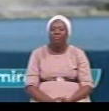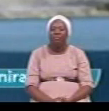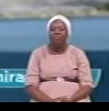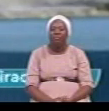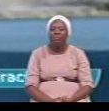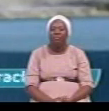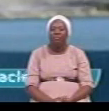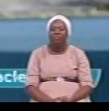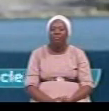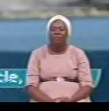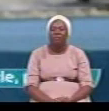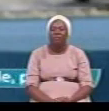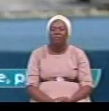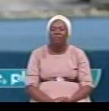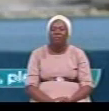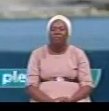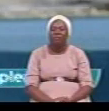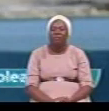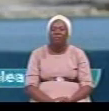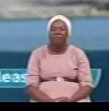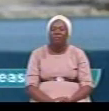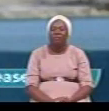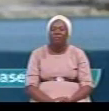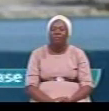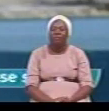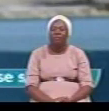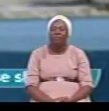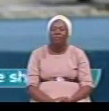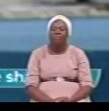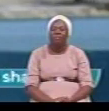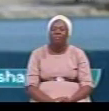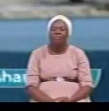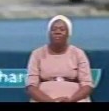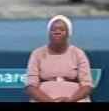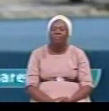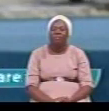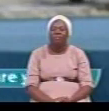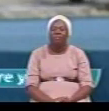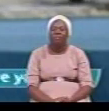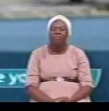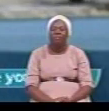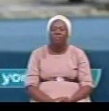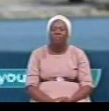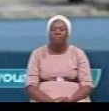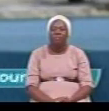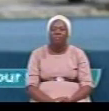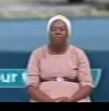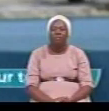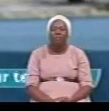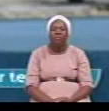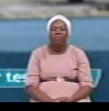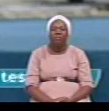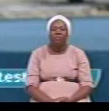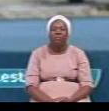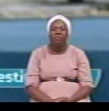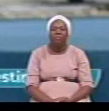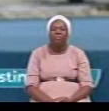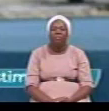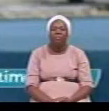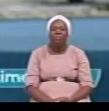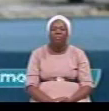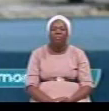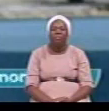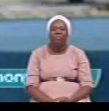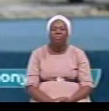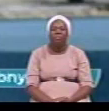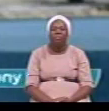kaya oto ntora. Kuina shindagari kumwa kwanza. Kulo ndajita sohe gari kumwa chikwanza wangu. So ndaga bolo